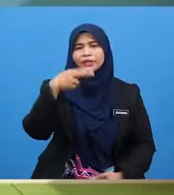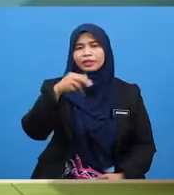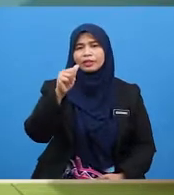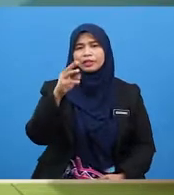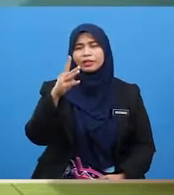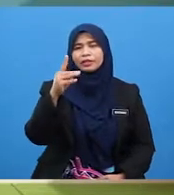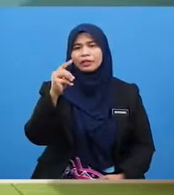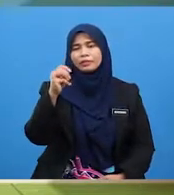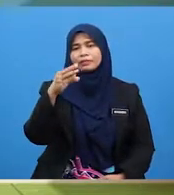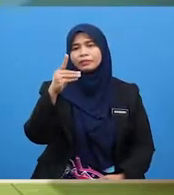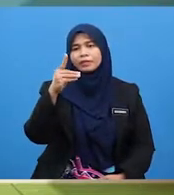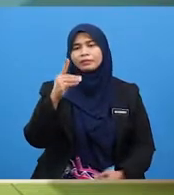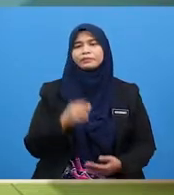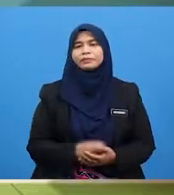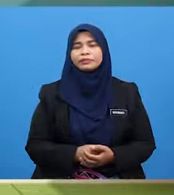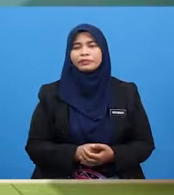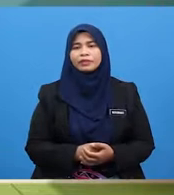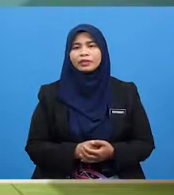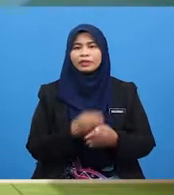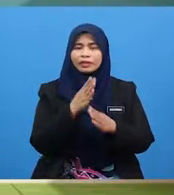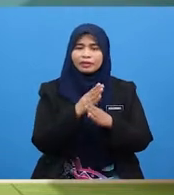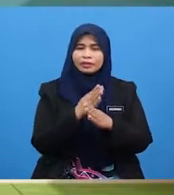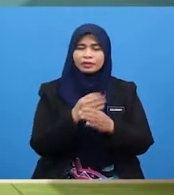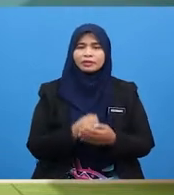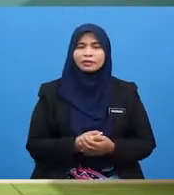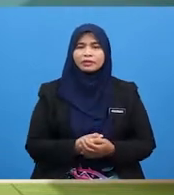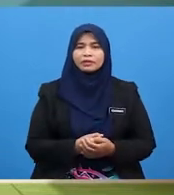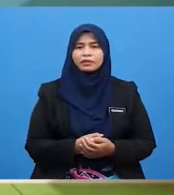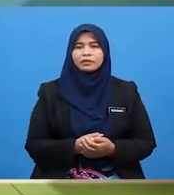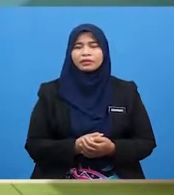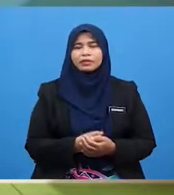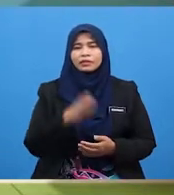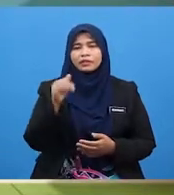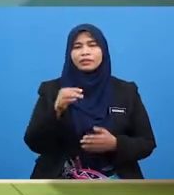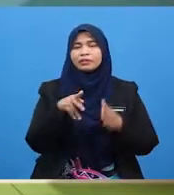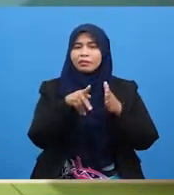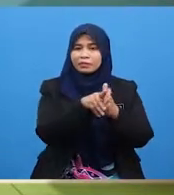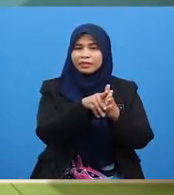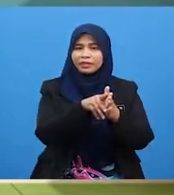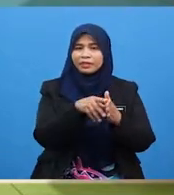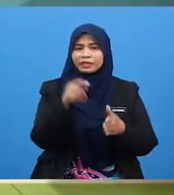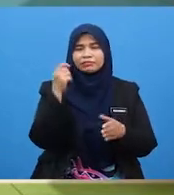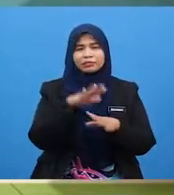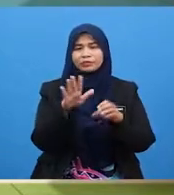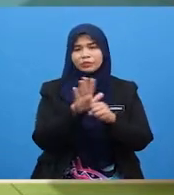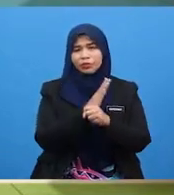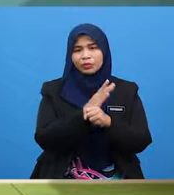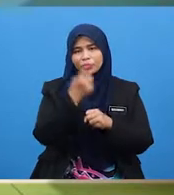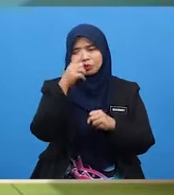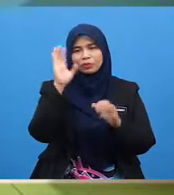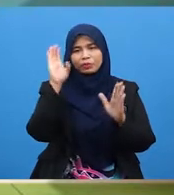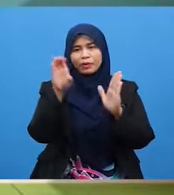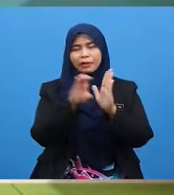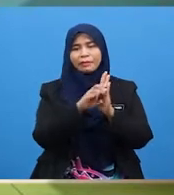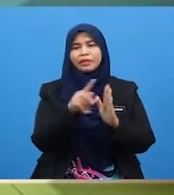Murid-murid, sebenarnya maklumat kepribadian tokoh-tokoh yang dipaparkan di sini tidak cukup untuk